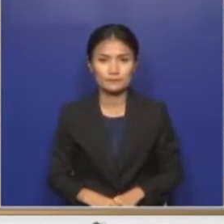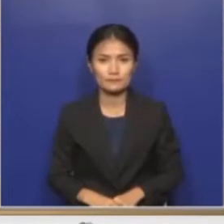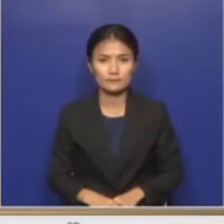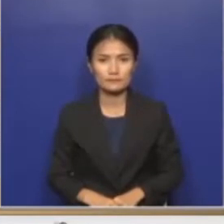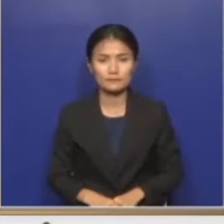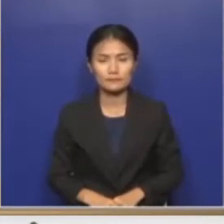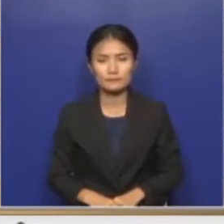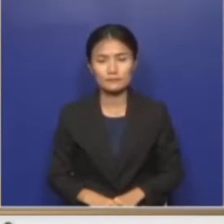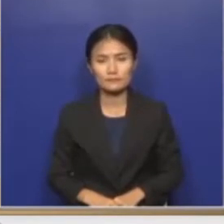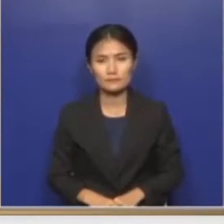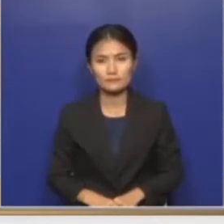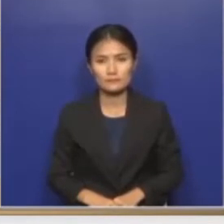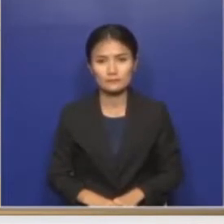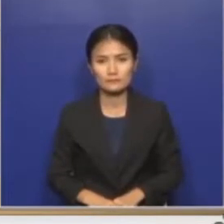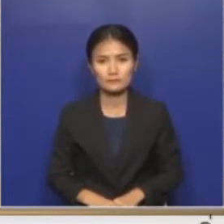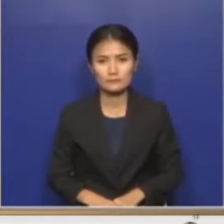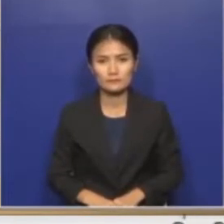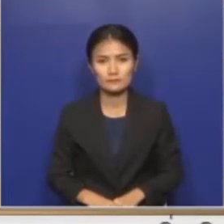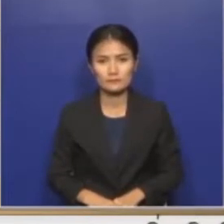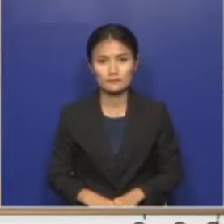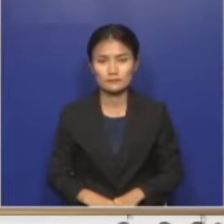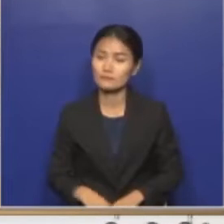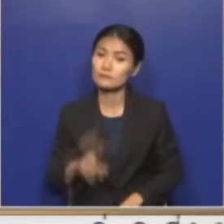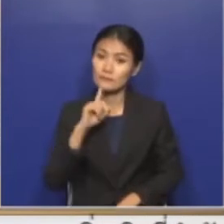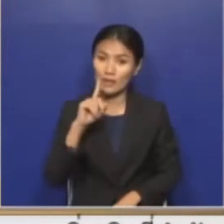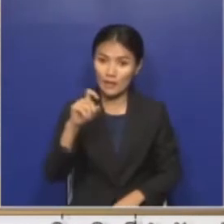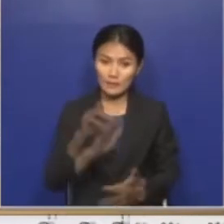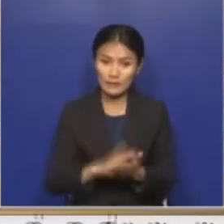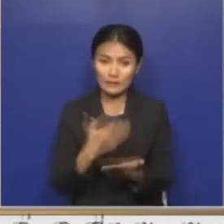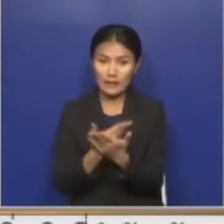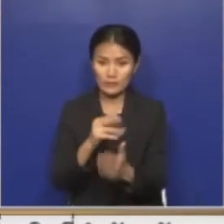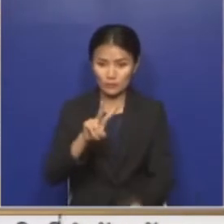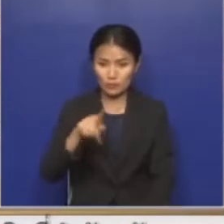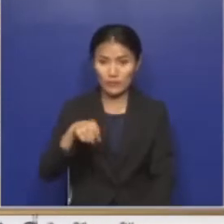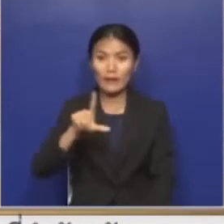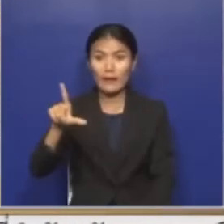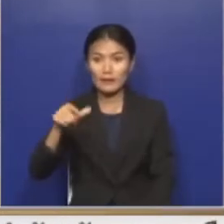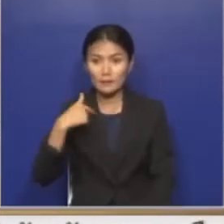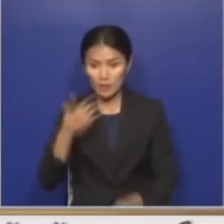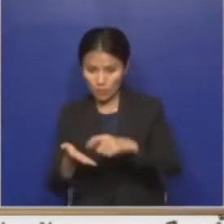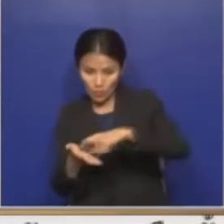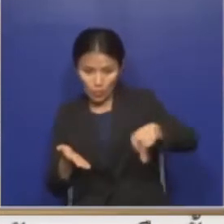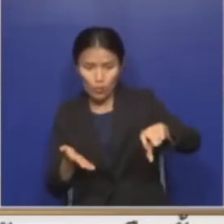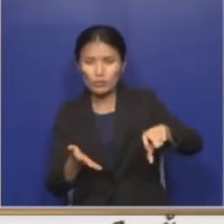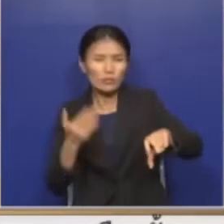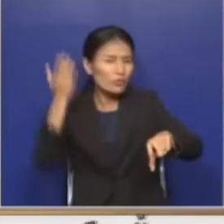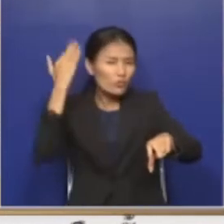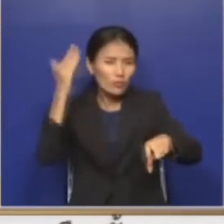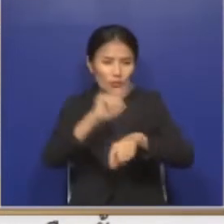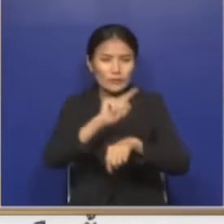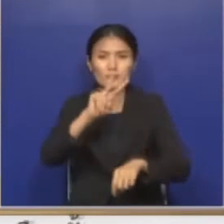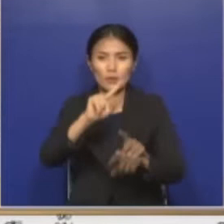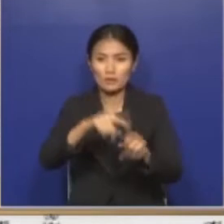ไล่เงินสองพันล้านเนี่ยจ่ายไปตั้งแต่เมื่อวันที่ 2กันยาน่ะI loveจนขนาดเนี้ย